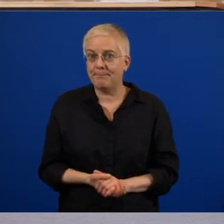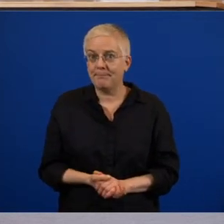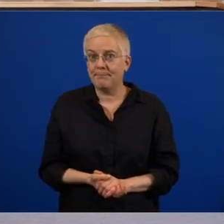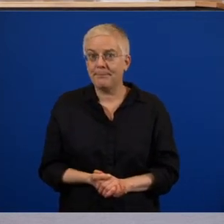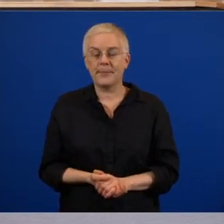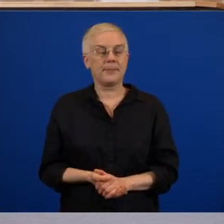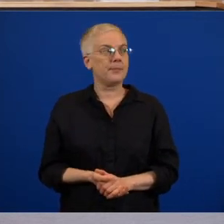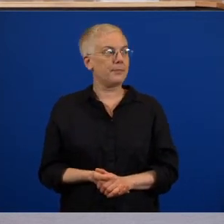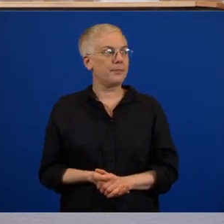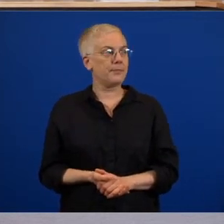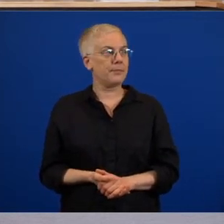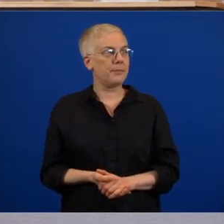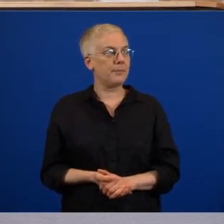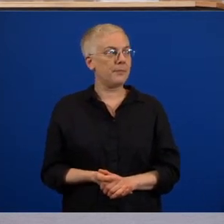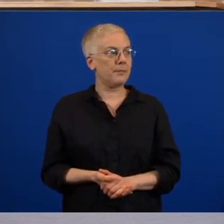Ich habe noch mal eine Frage, was das jetzt für die Kultur bedeutet.